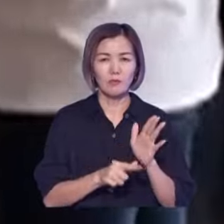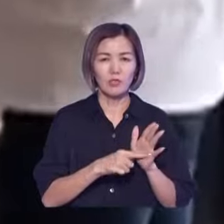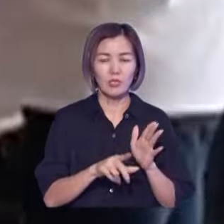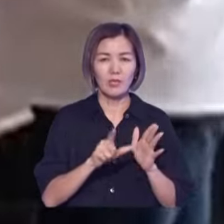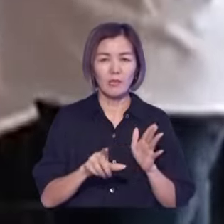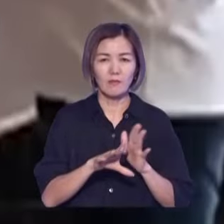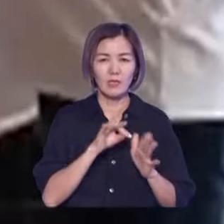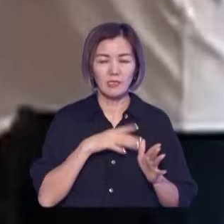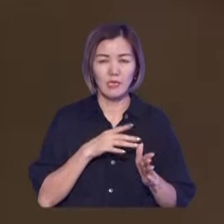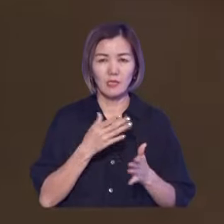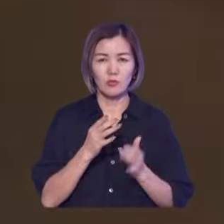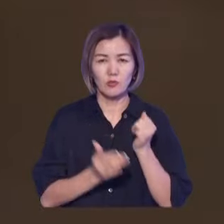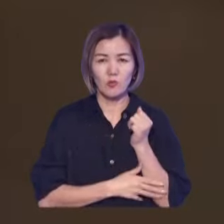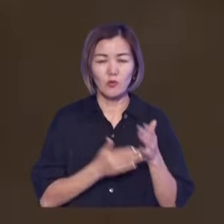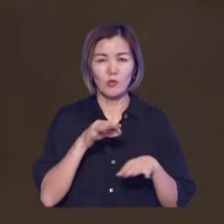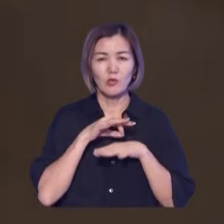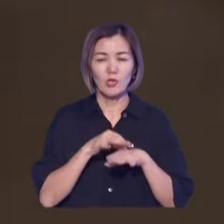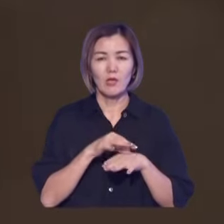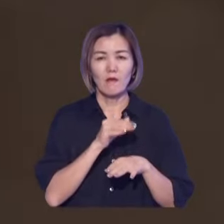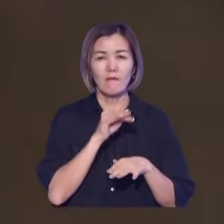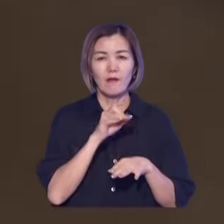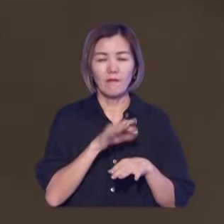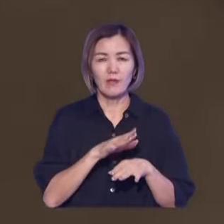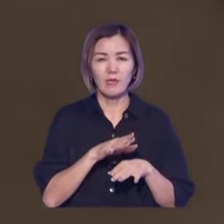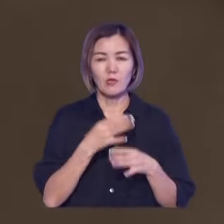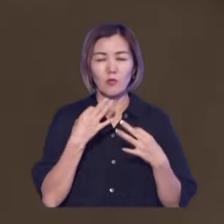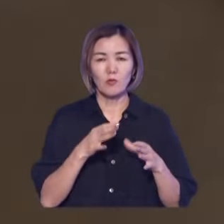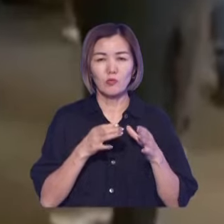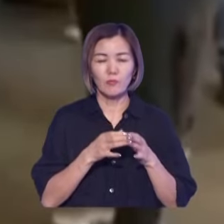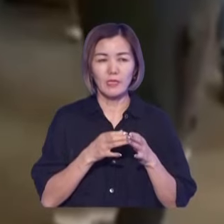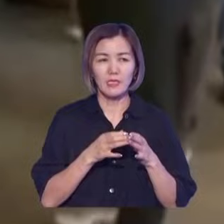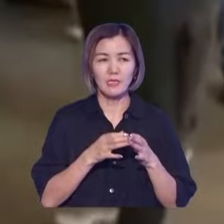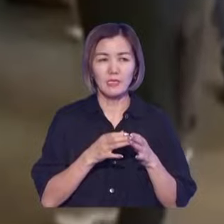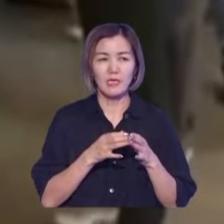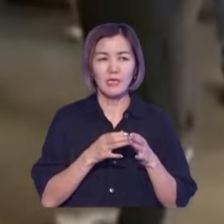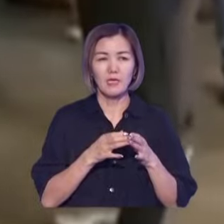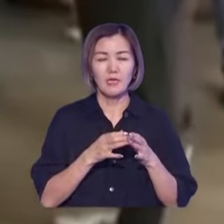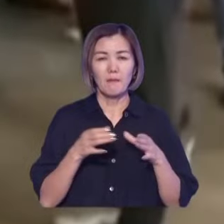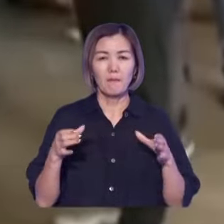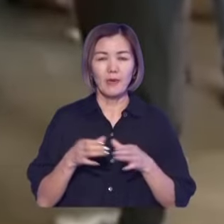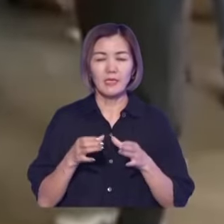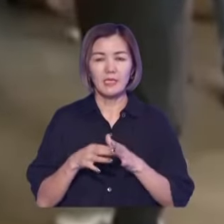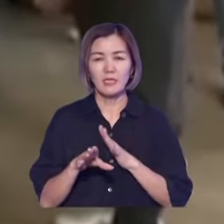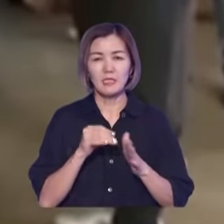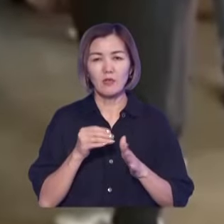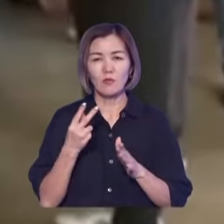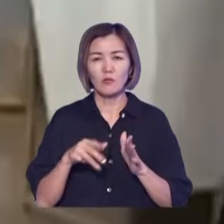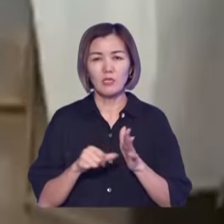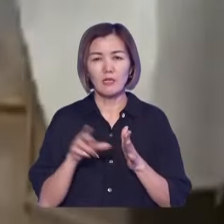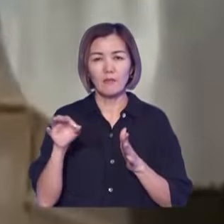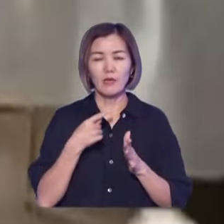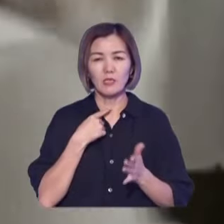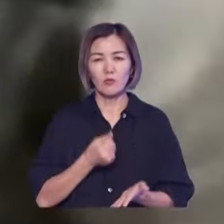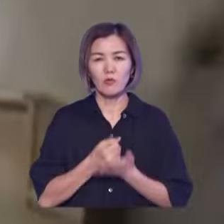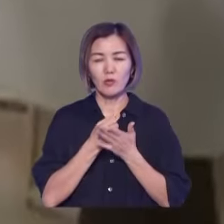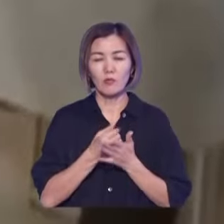Соңғы жүргізілген сауалнамаға сәйкес фаворит әсіресе оңшыл ұлттық бірлестік партиясы саналады. Аталмыш партияны сайлаушылардың 36% қолдап